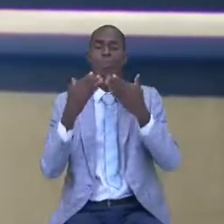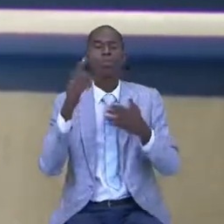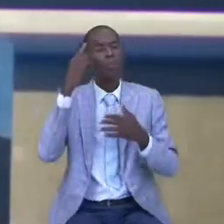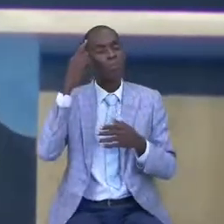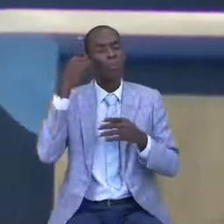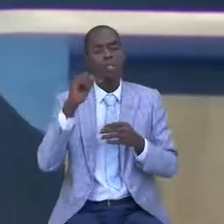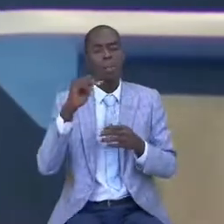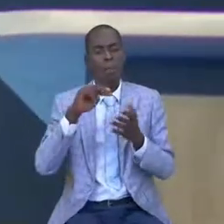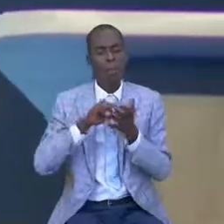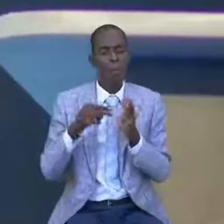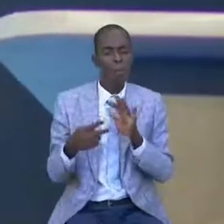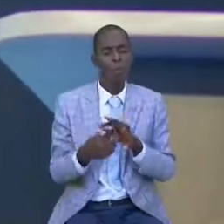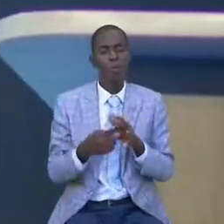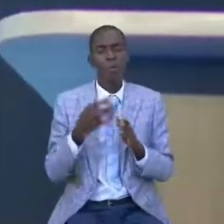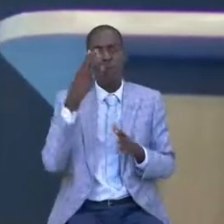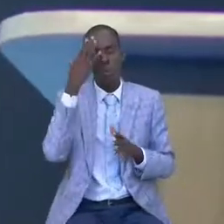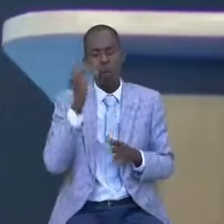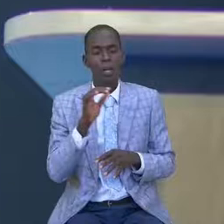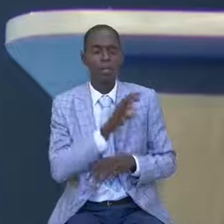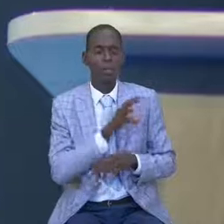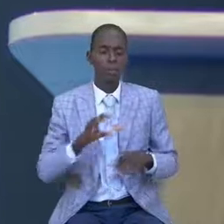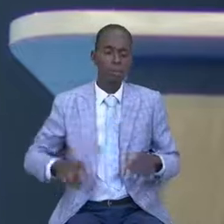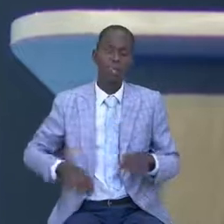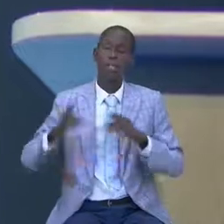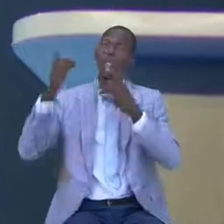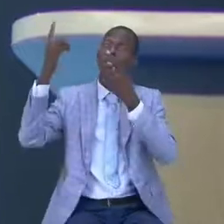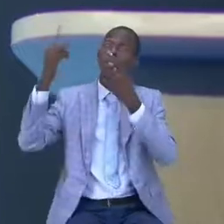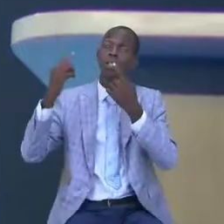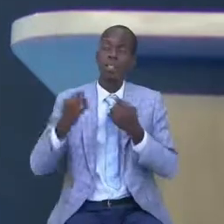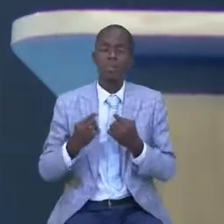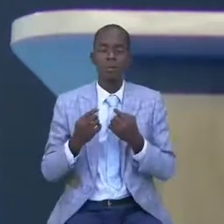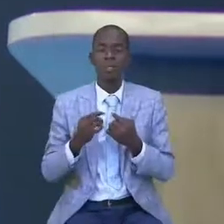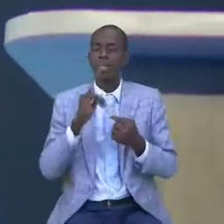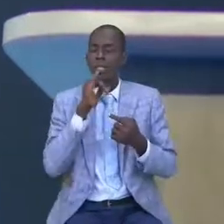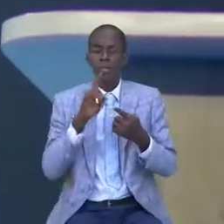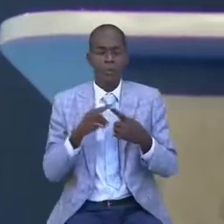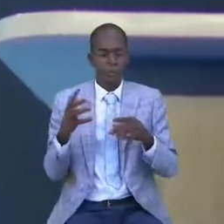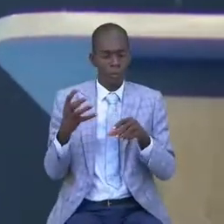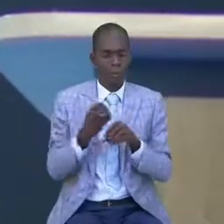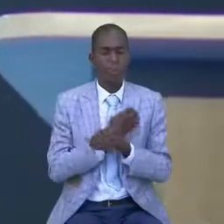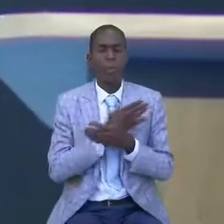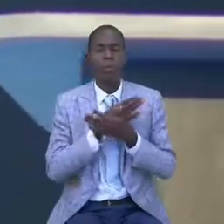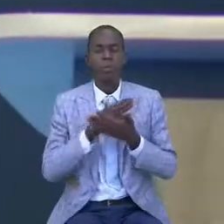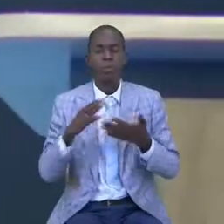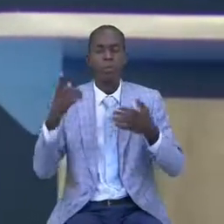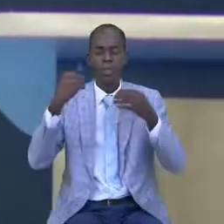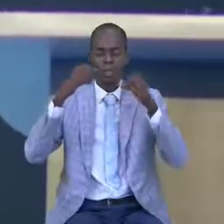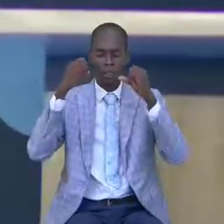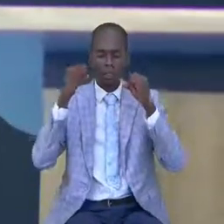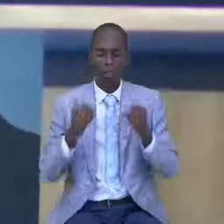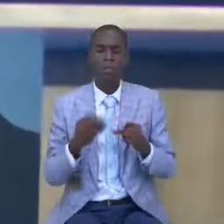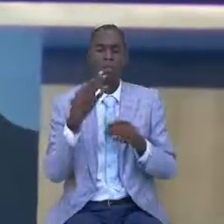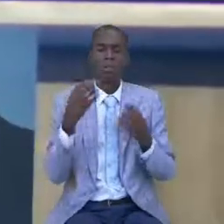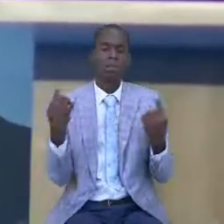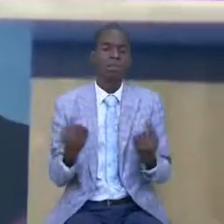Jésus-Christ, nous te remercions pour l'objectif de l'avènement de Christ. C'est